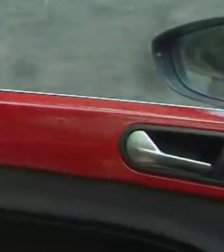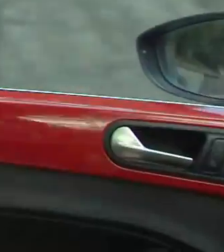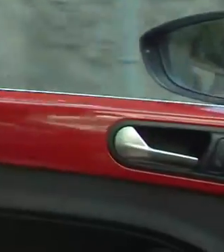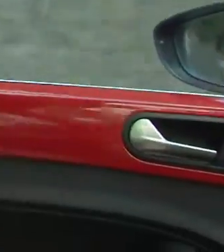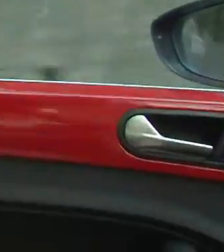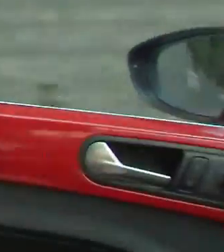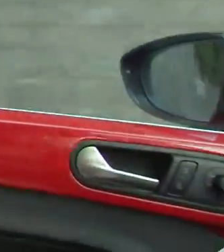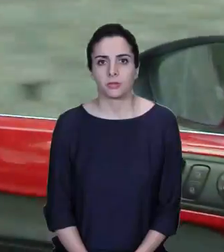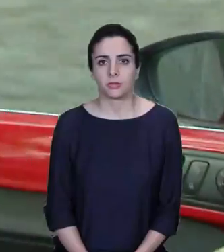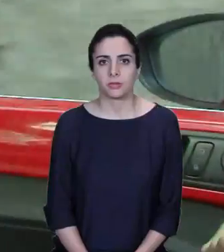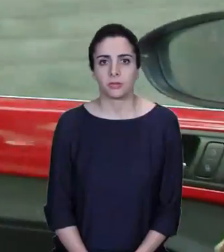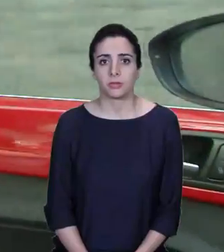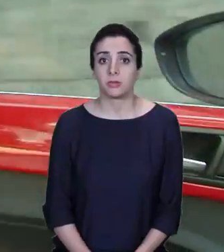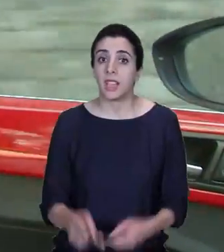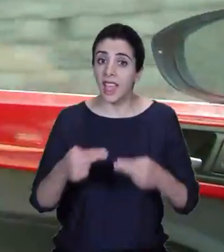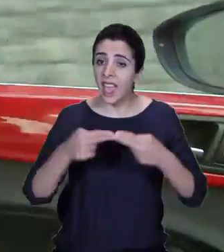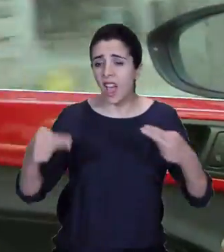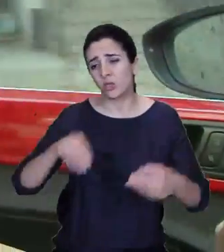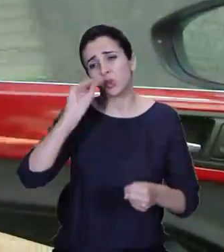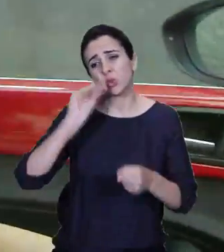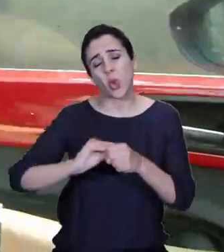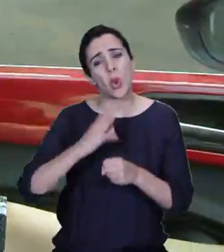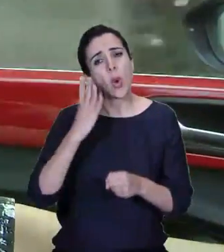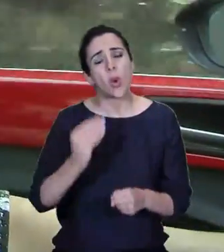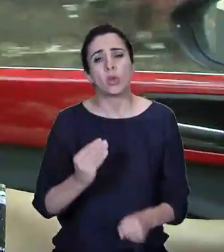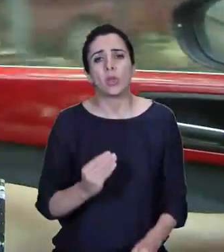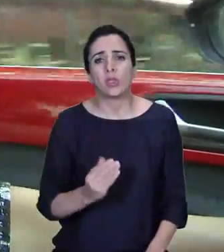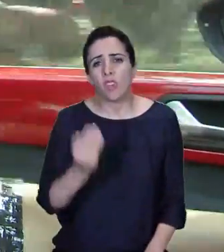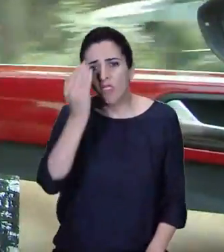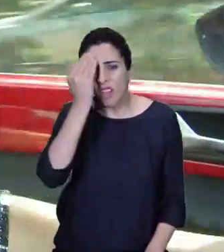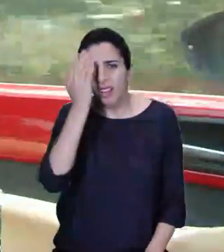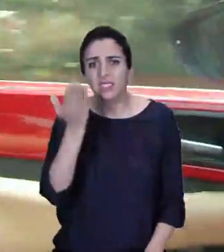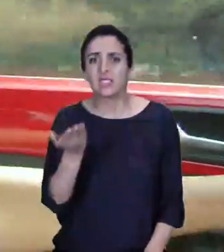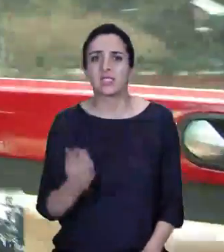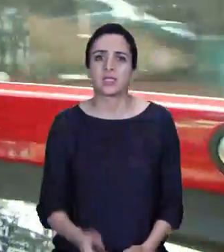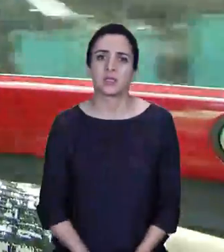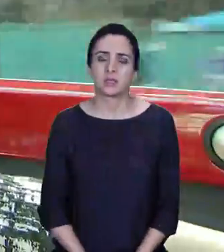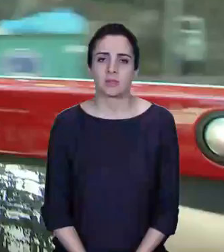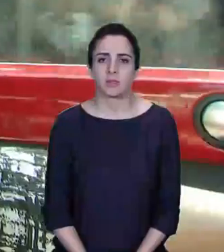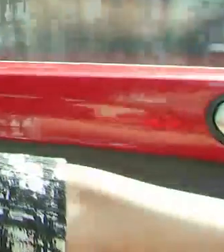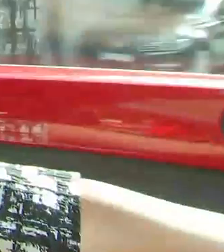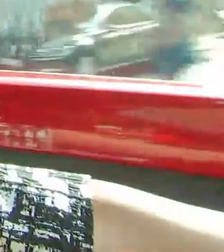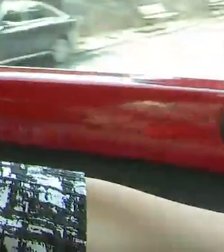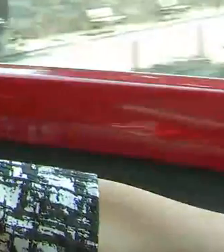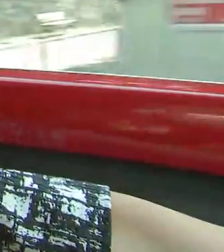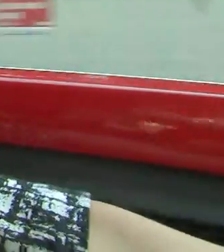Alev otomobilde. Senin de hikayen buraya kadarmış varoş gülü. Kendi kendine